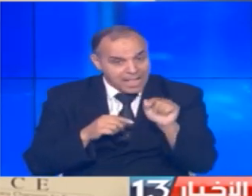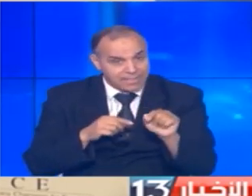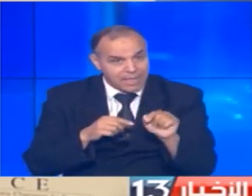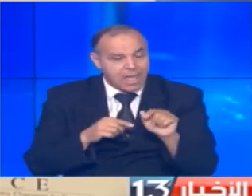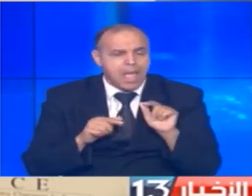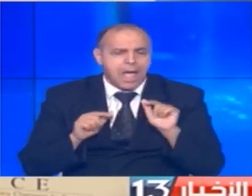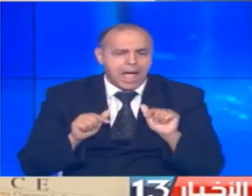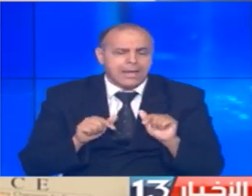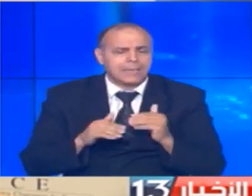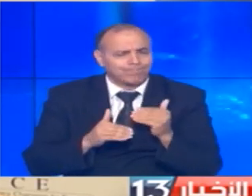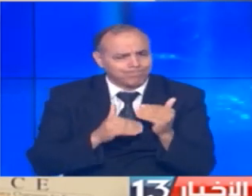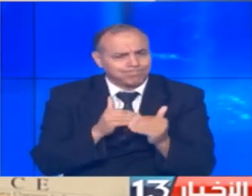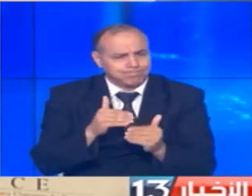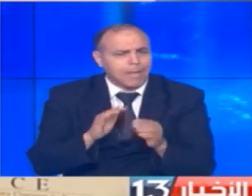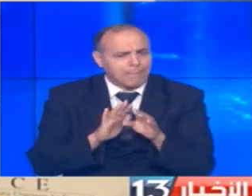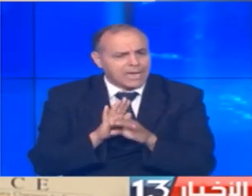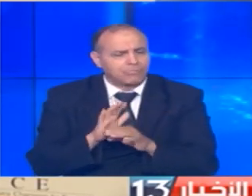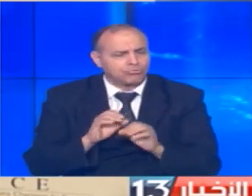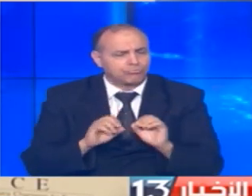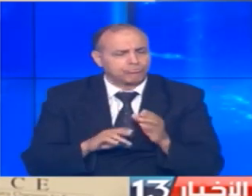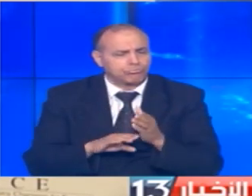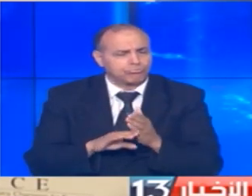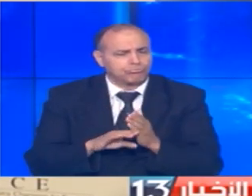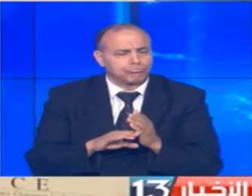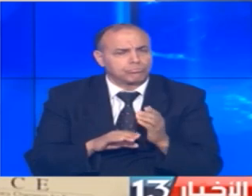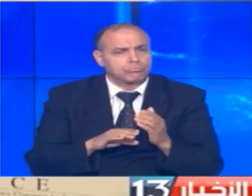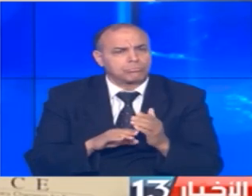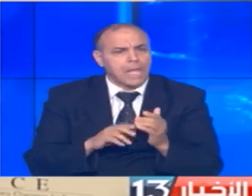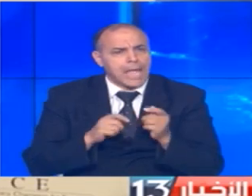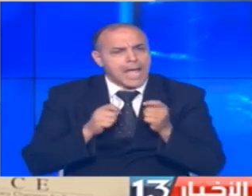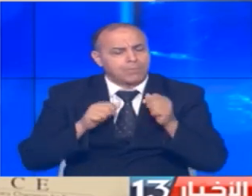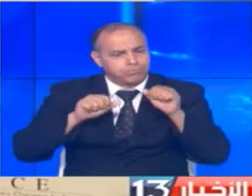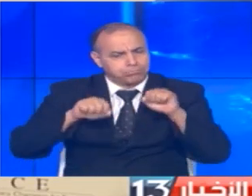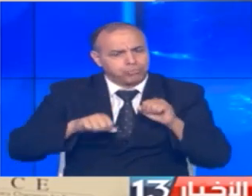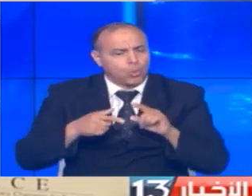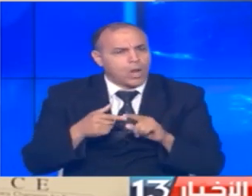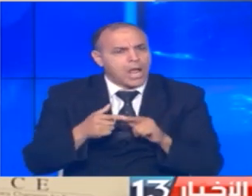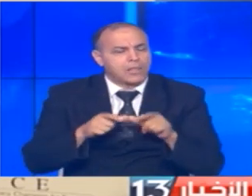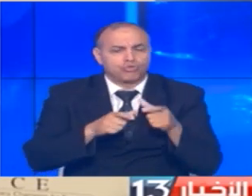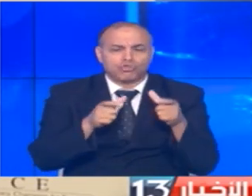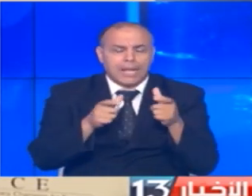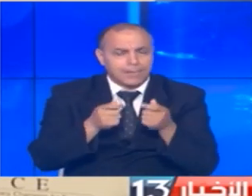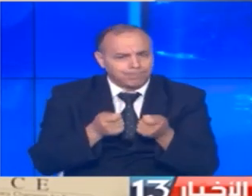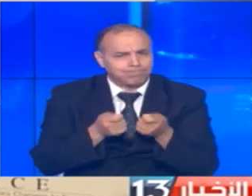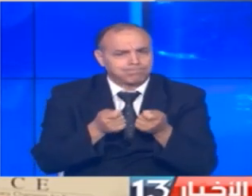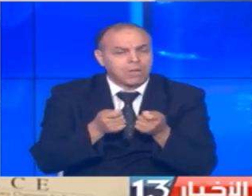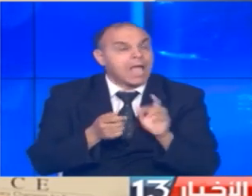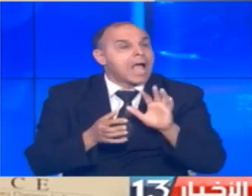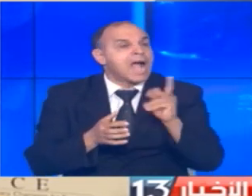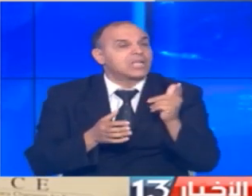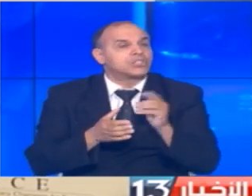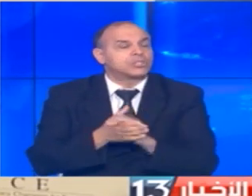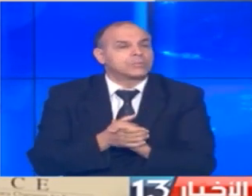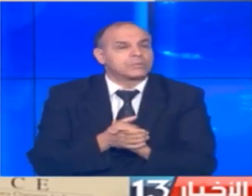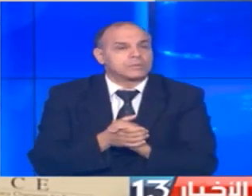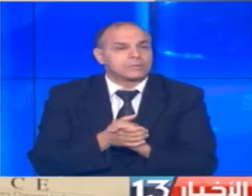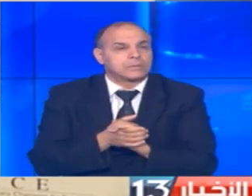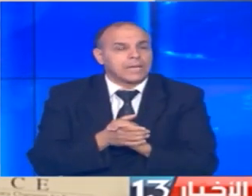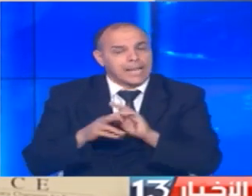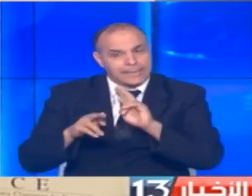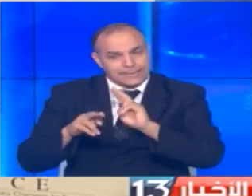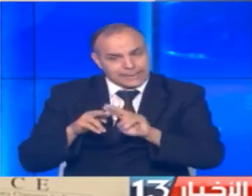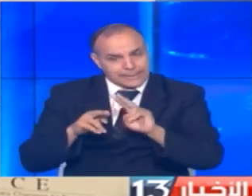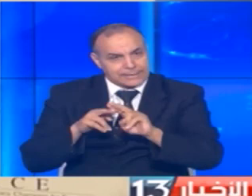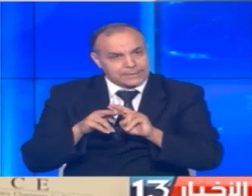يكون عندنا تمشي اللي يعطي الإمكانية للمؤسسات هذه باش تحسن